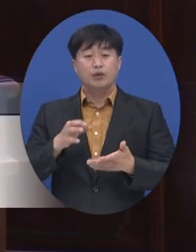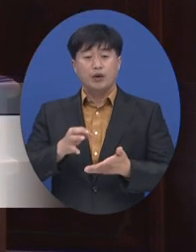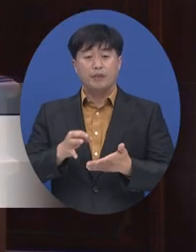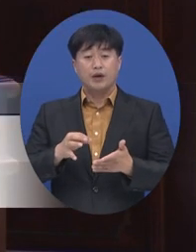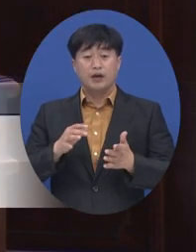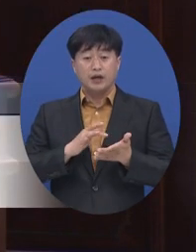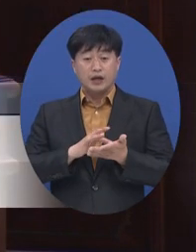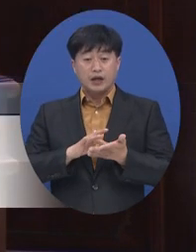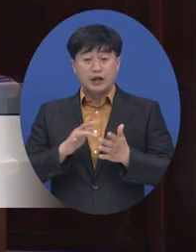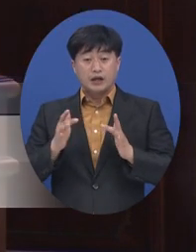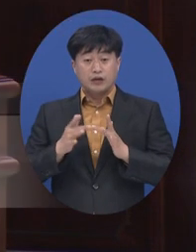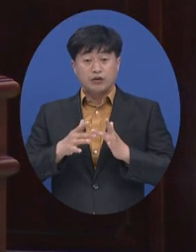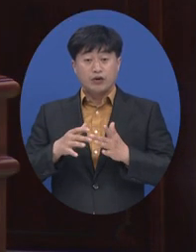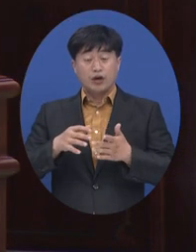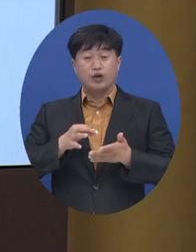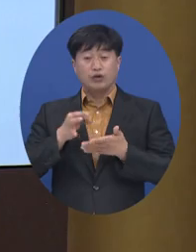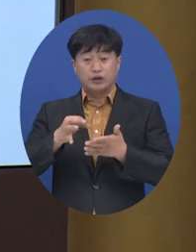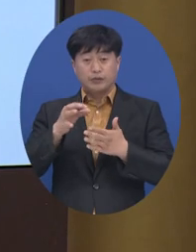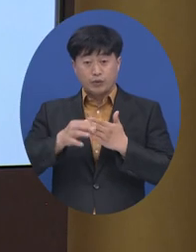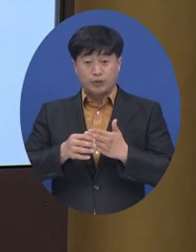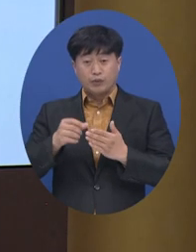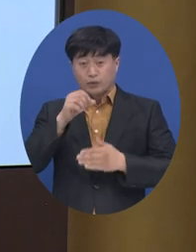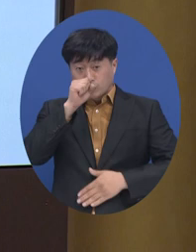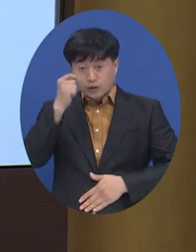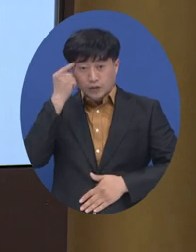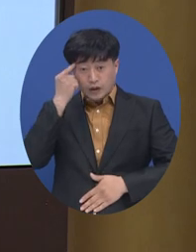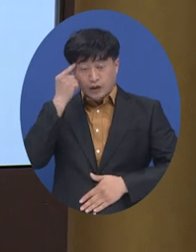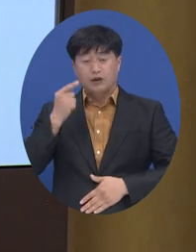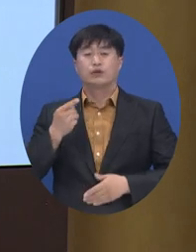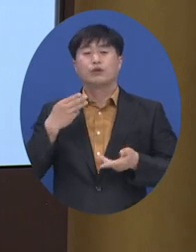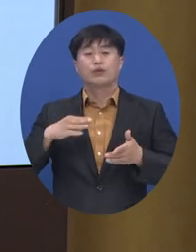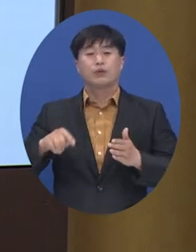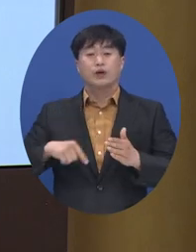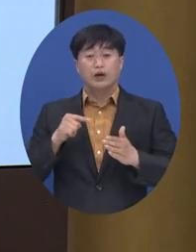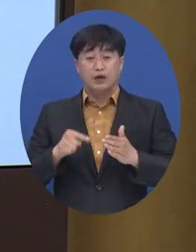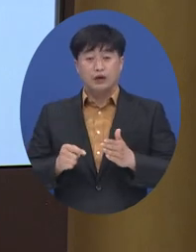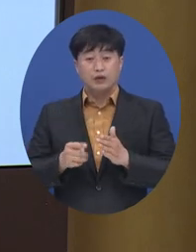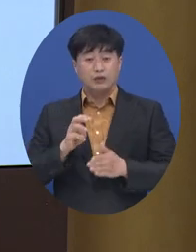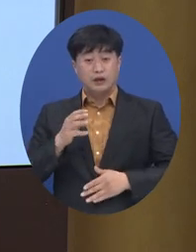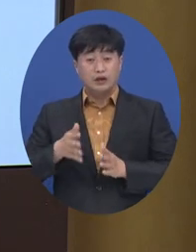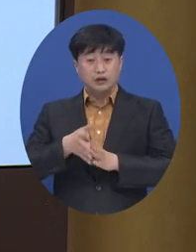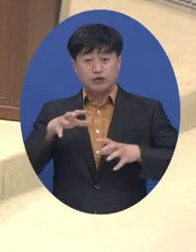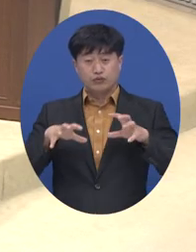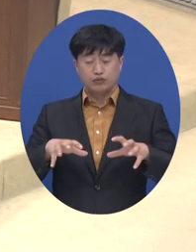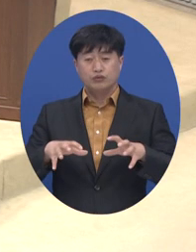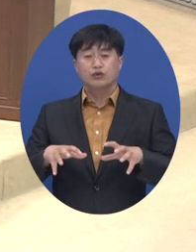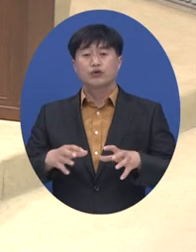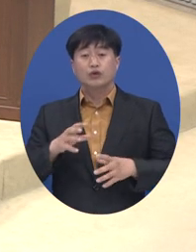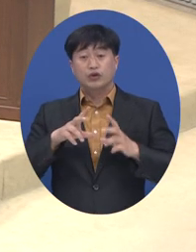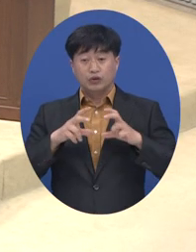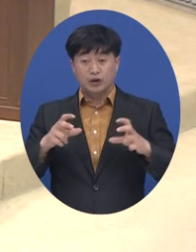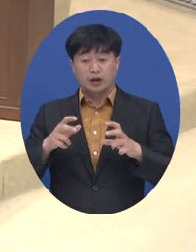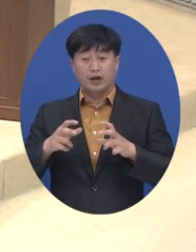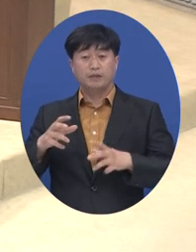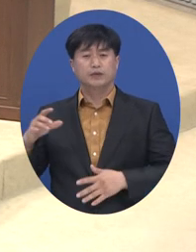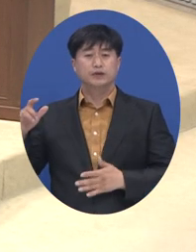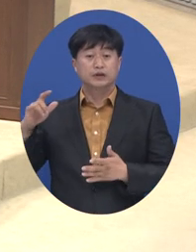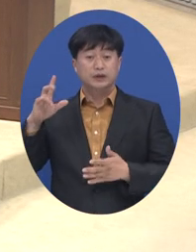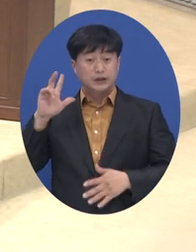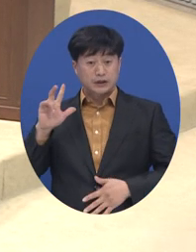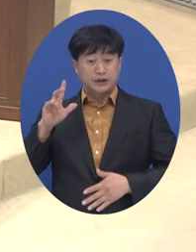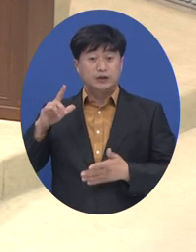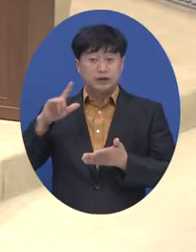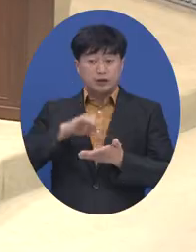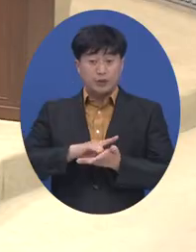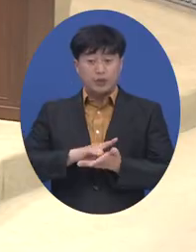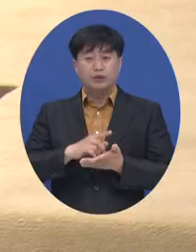긍정적으로 생각하고 계시나요 현재 돌에서 라는게 직원 중 성남과 시흥 김포 등 세계 심한 모바일 치의 화백